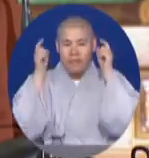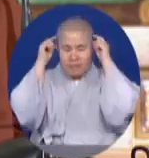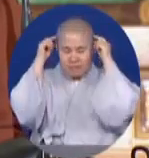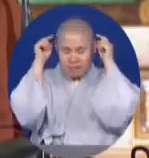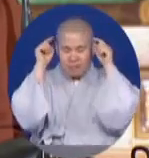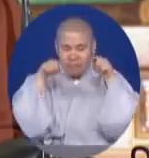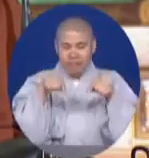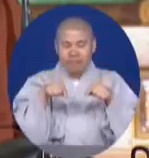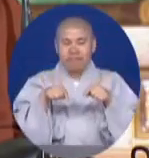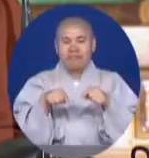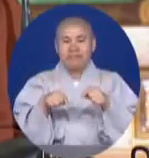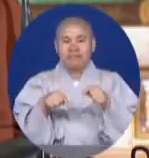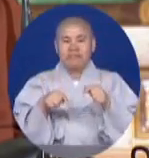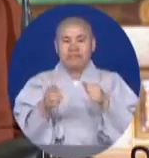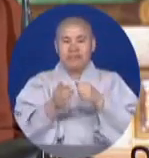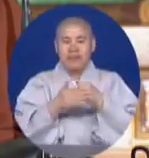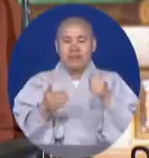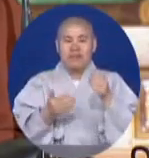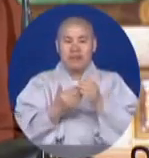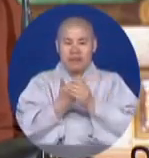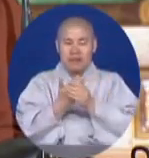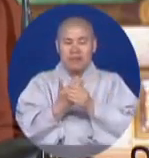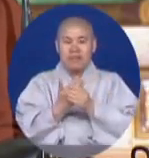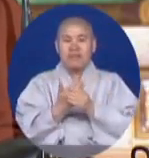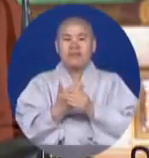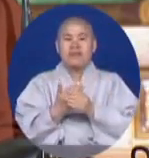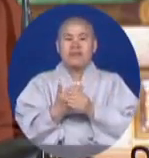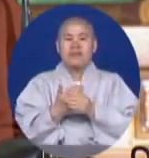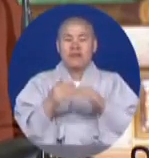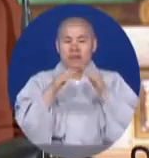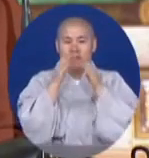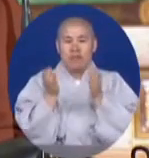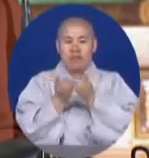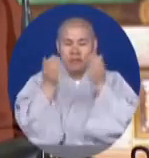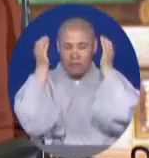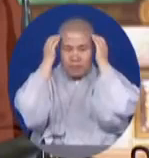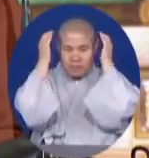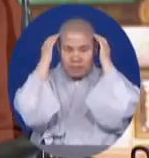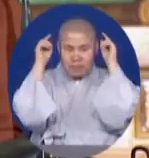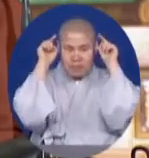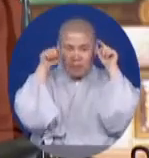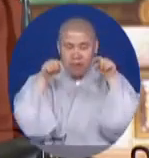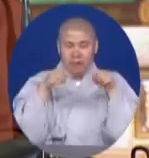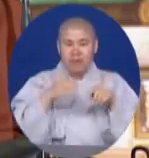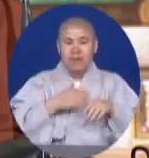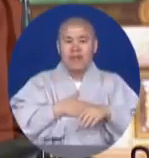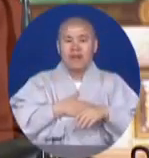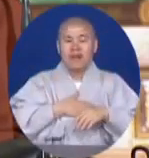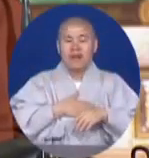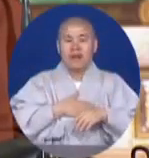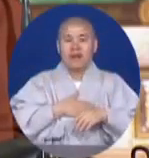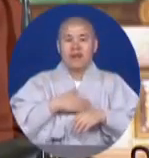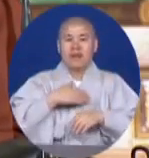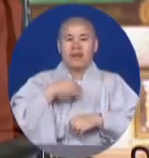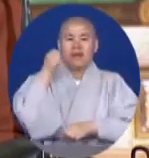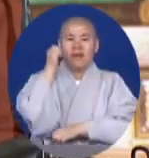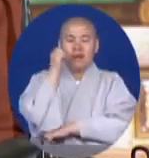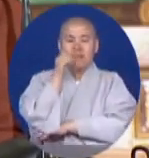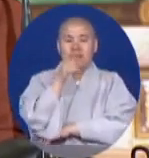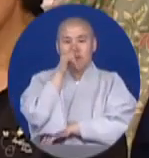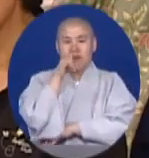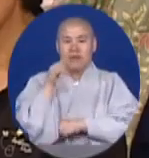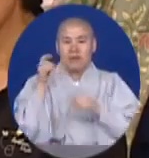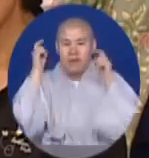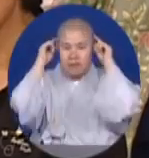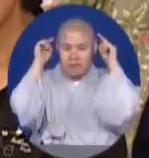어리석은 겁니다. 이게. 모든 고통은 어리석은데 근본이 있습니다. 어리석지 않은 고통은